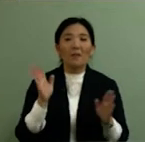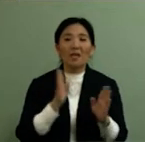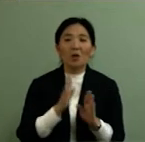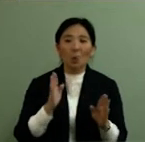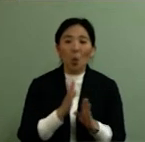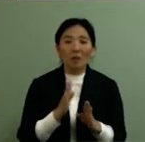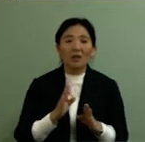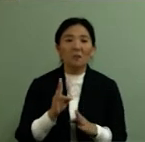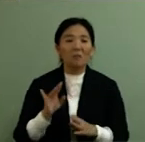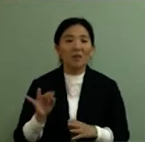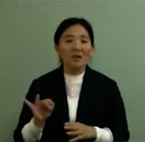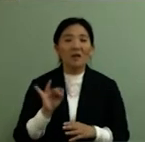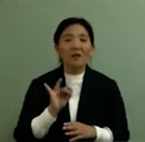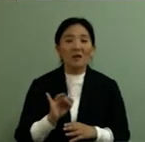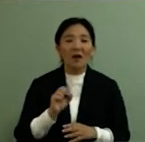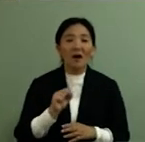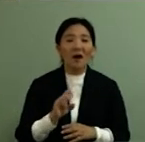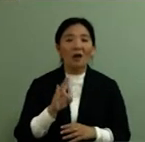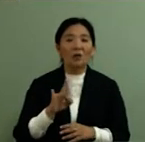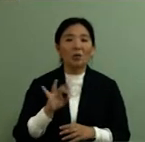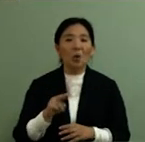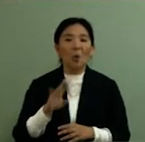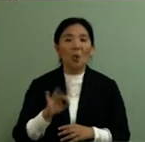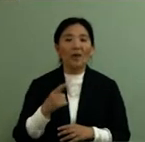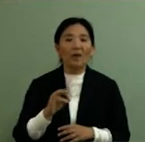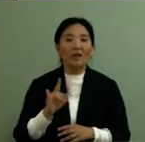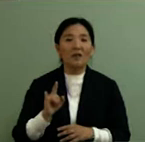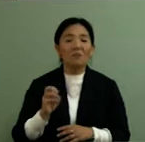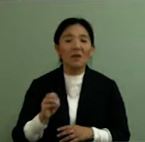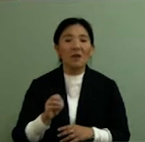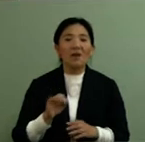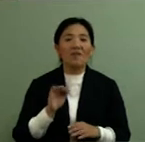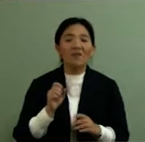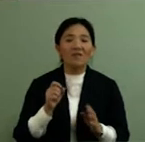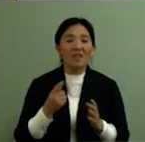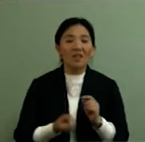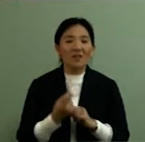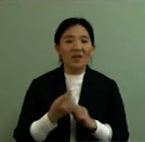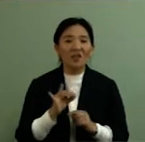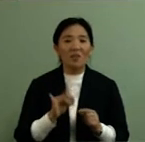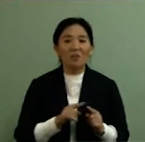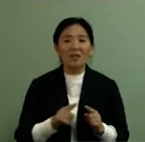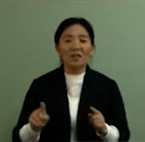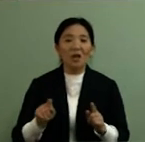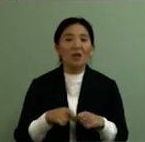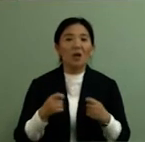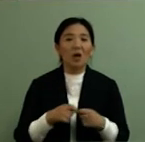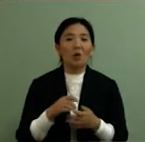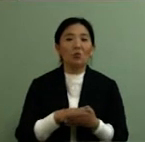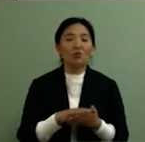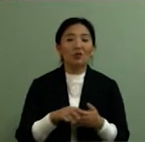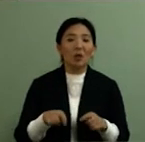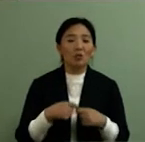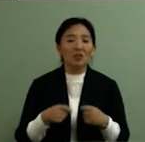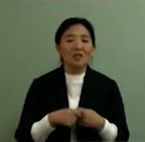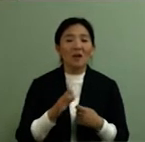мы с вами сказали уже, и антропогенными факторами явления и процессы, нарушающие